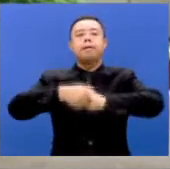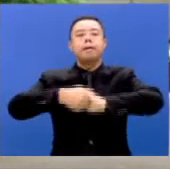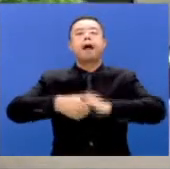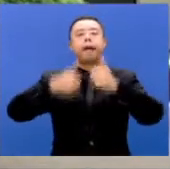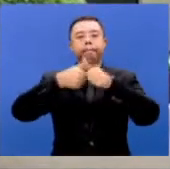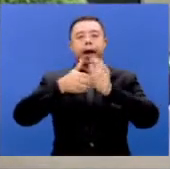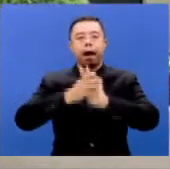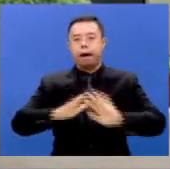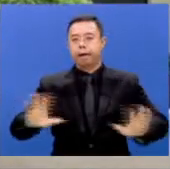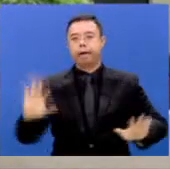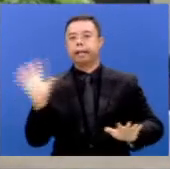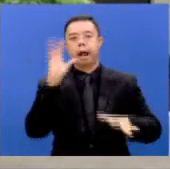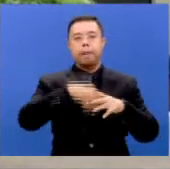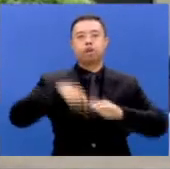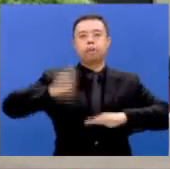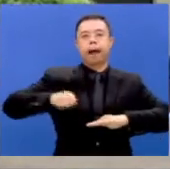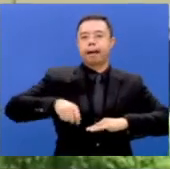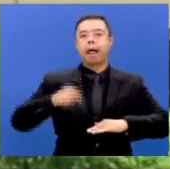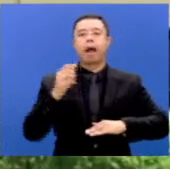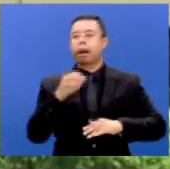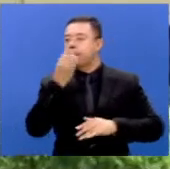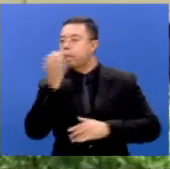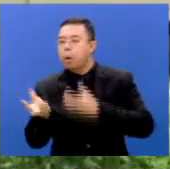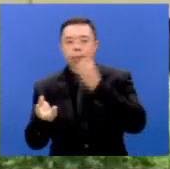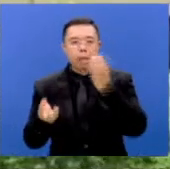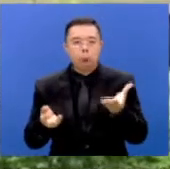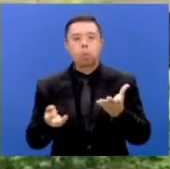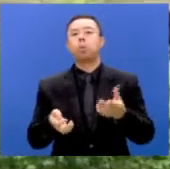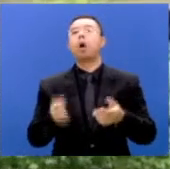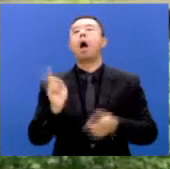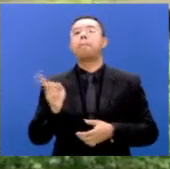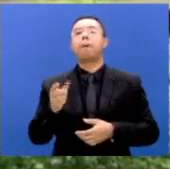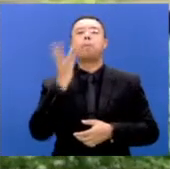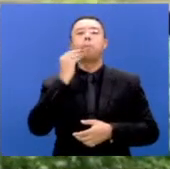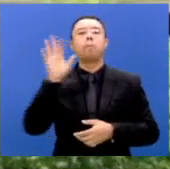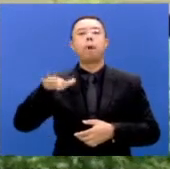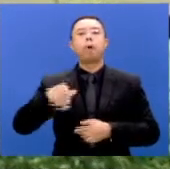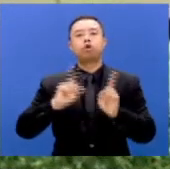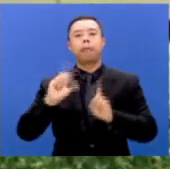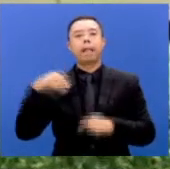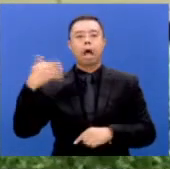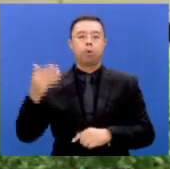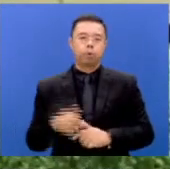proses Peradilan Pidana mengingatkan para pelaku dan korban masih di bawah